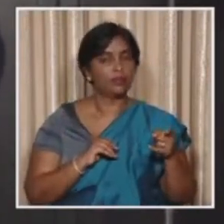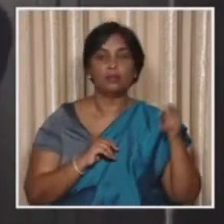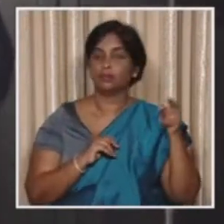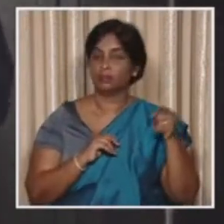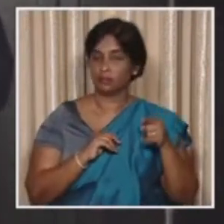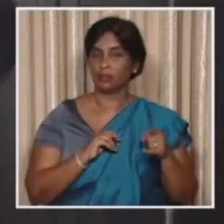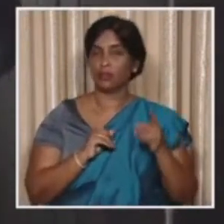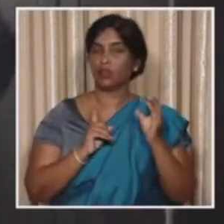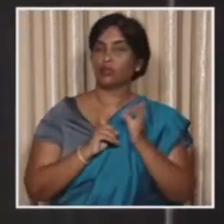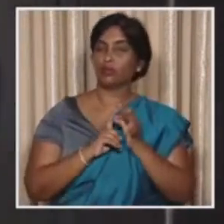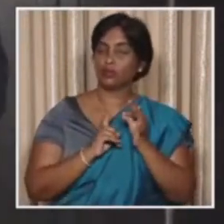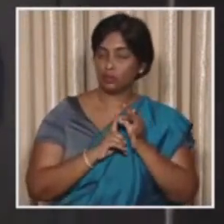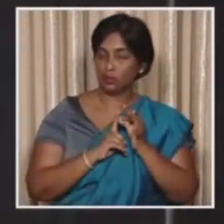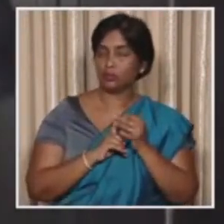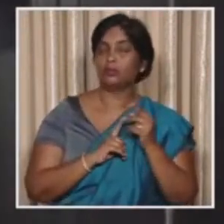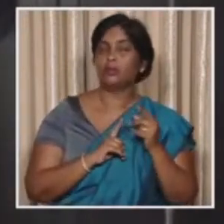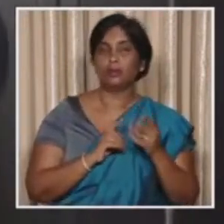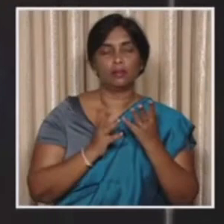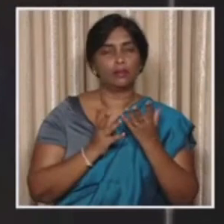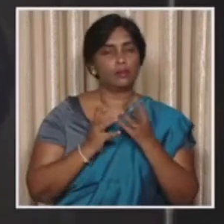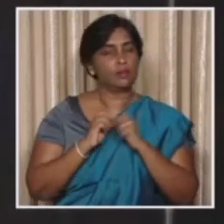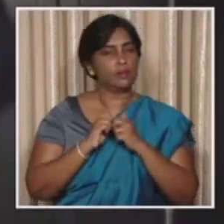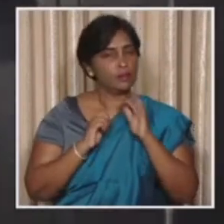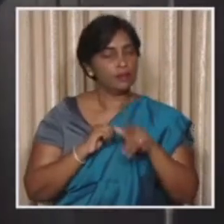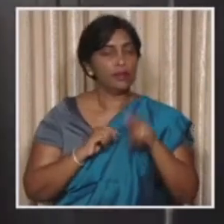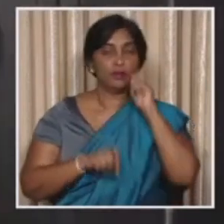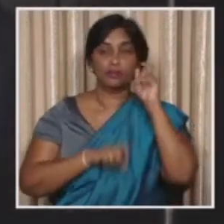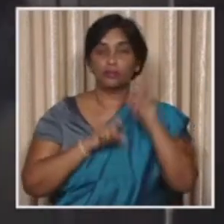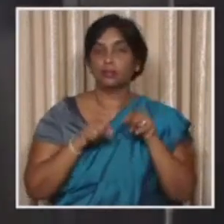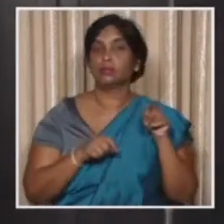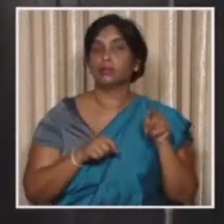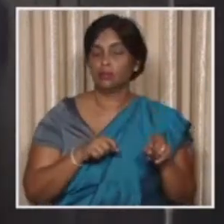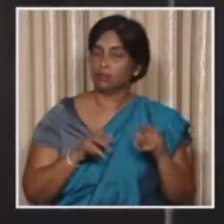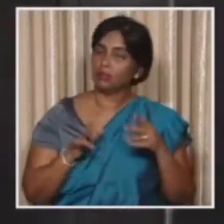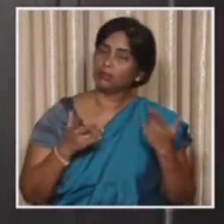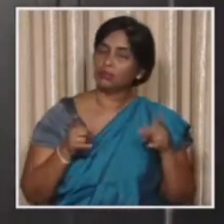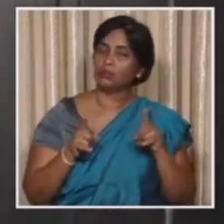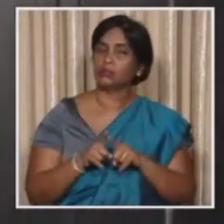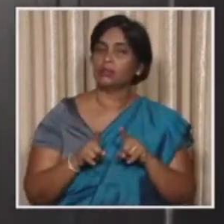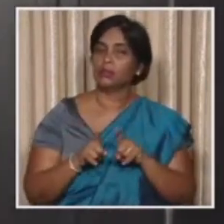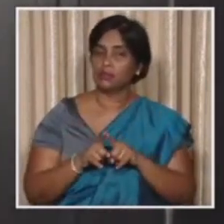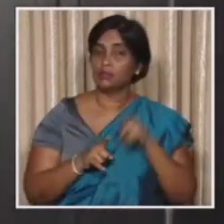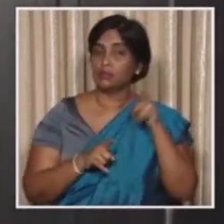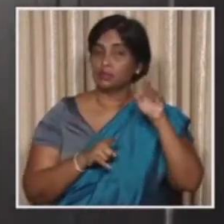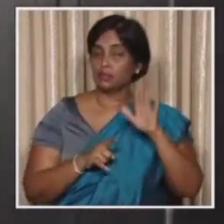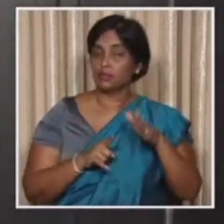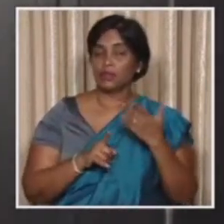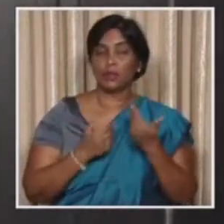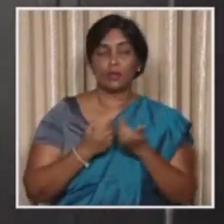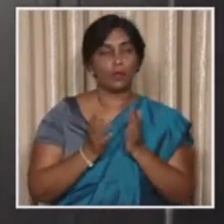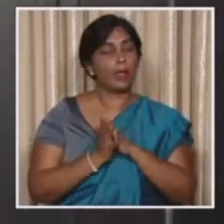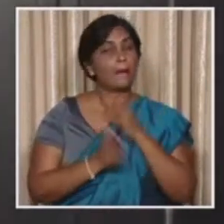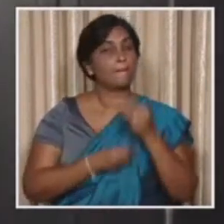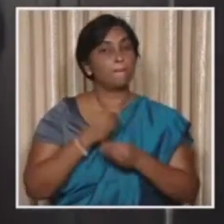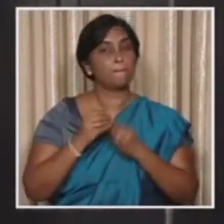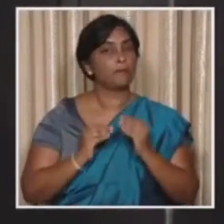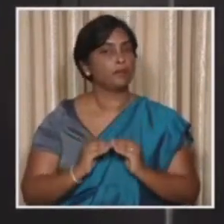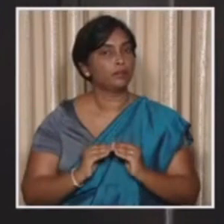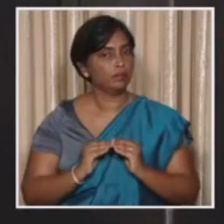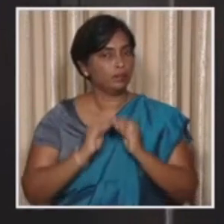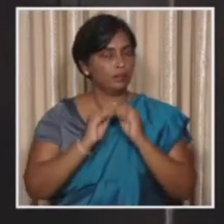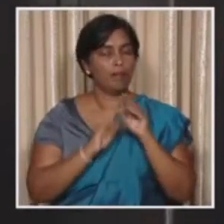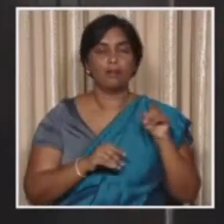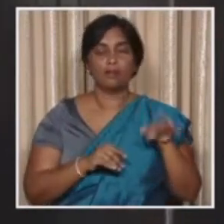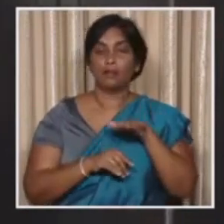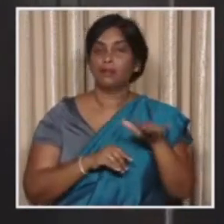நிலையிலே தங்களினுடைய சுய தேவைக்கான அல்லது சுய உற்பத்திகளை அதிகரிக்க நில ஒதுக்கீடு செய்கின்றோம் என்ற இந்த